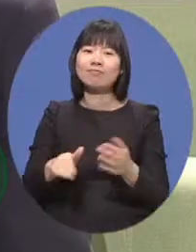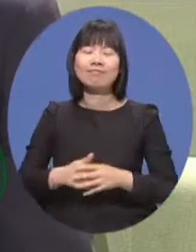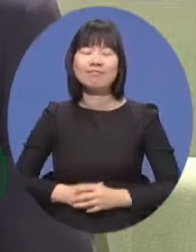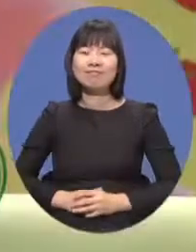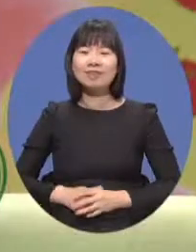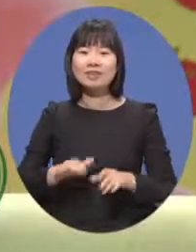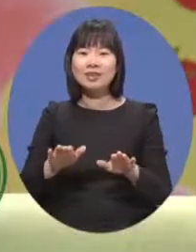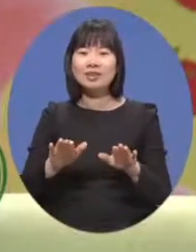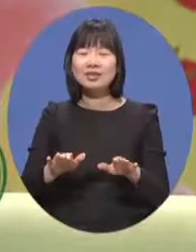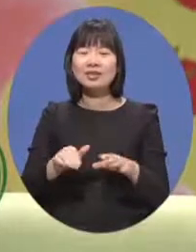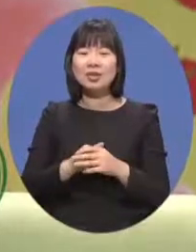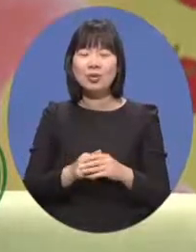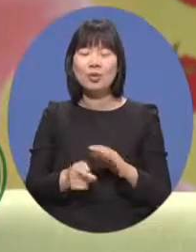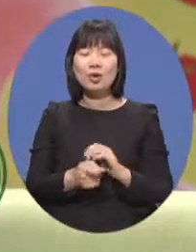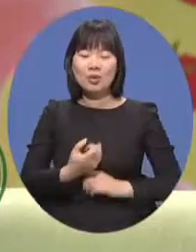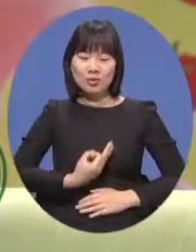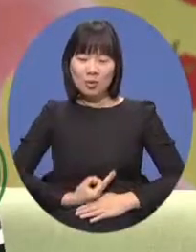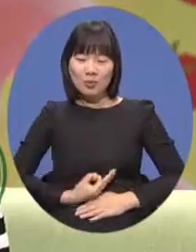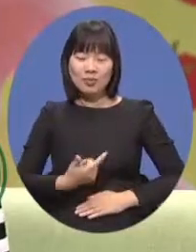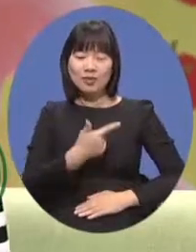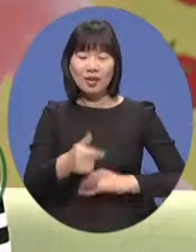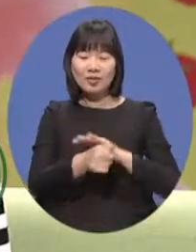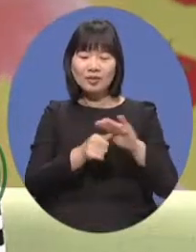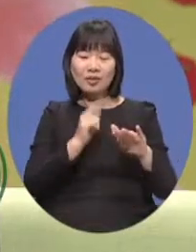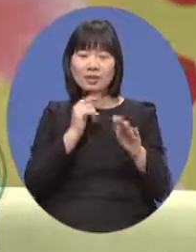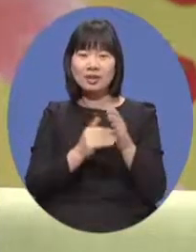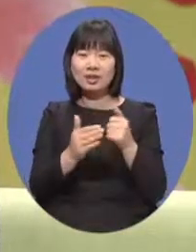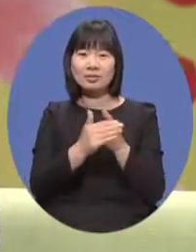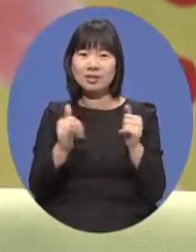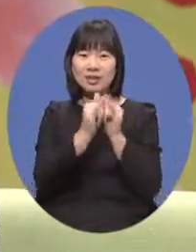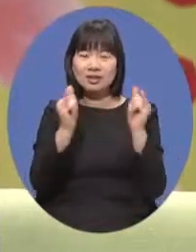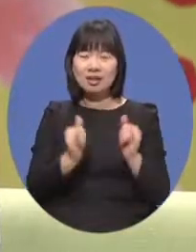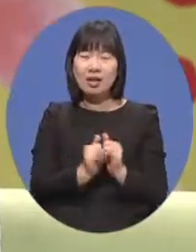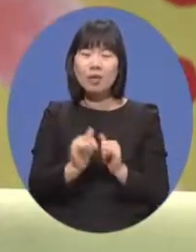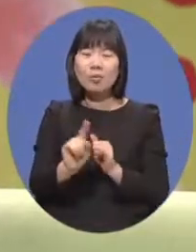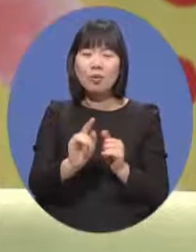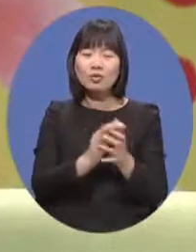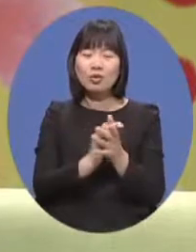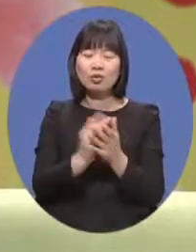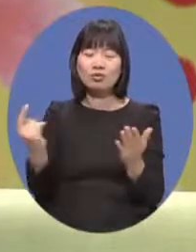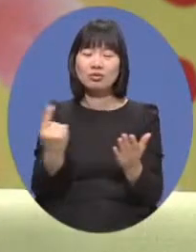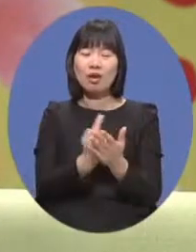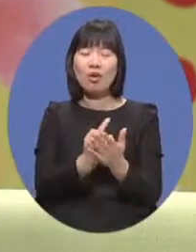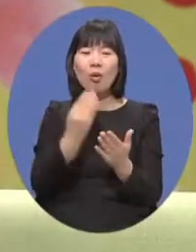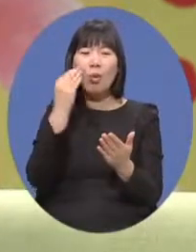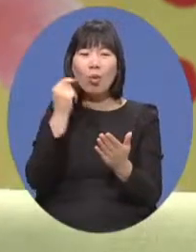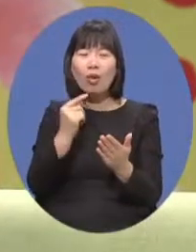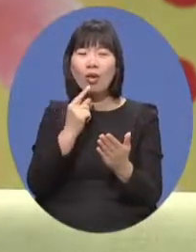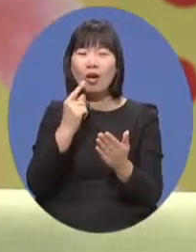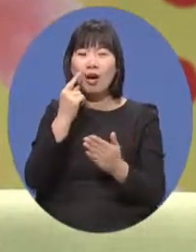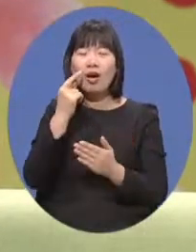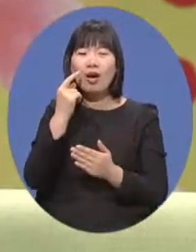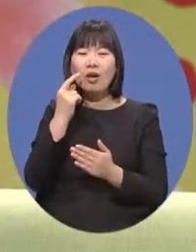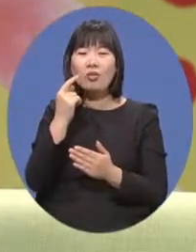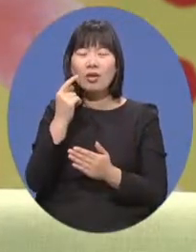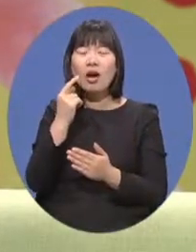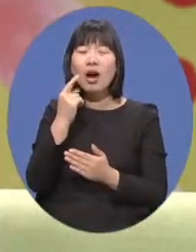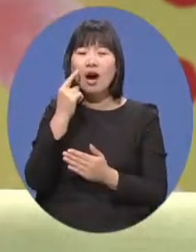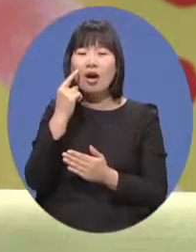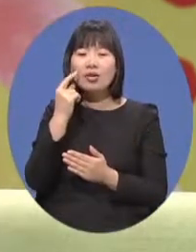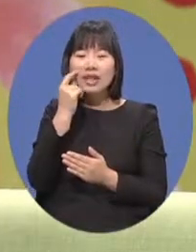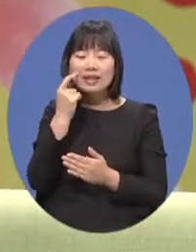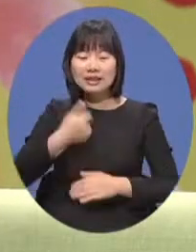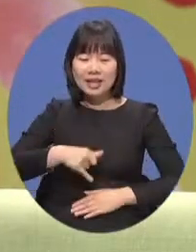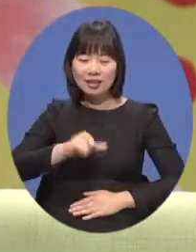선생님, 근데 지금 막 소심하고 너무 내성적이어서 사실 사회에, 그러니까 친구들하고 잘못 어울리고 이런 어머님들도 많이 보고 계시거든요.